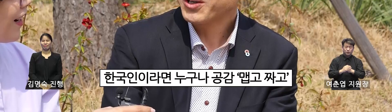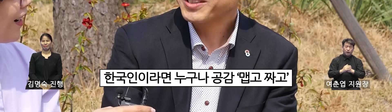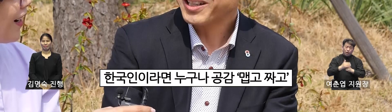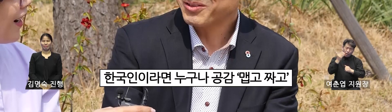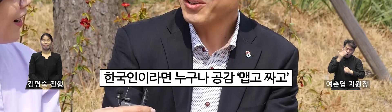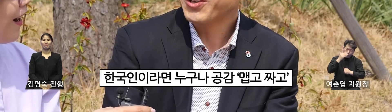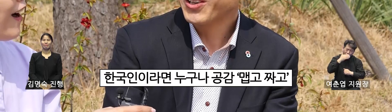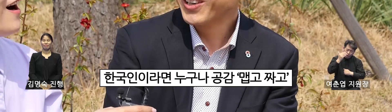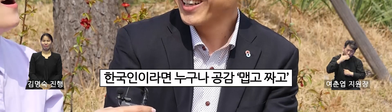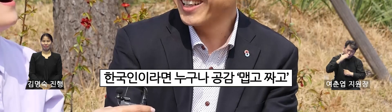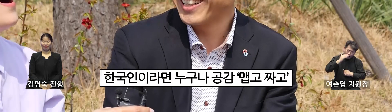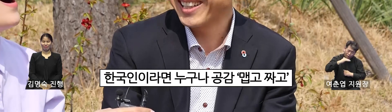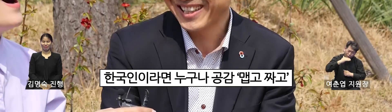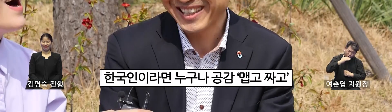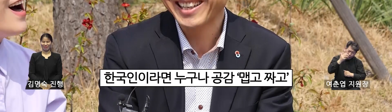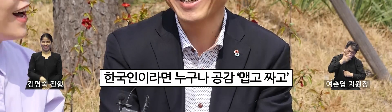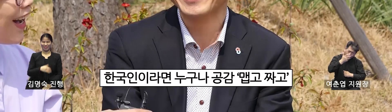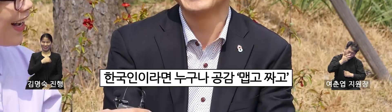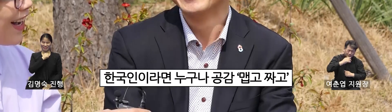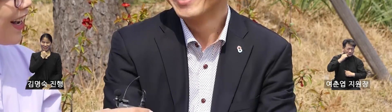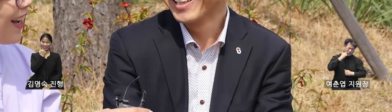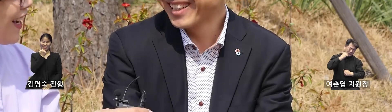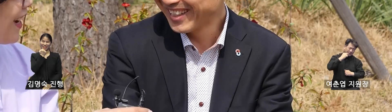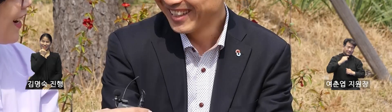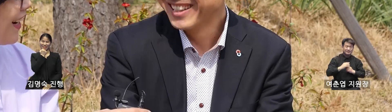맵고 짜고